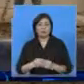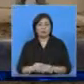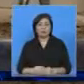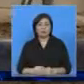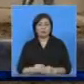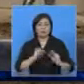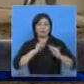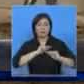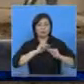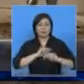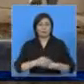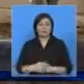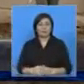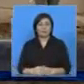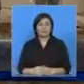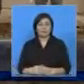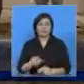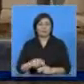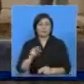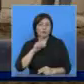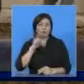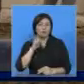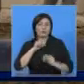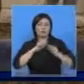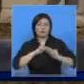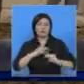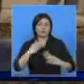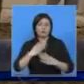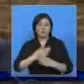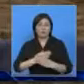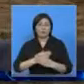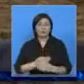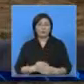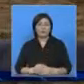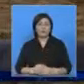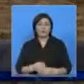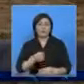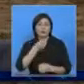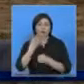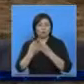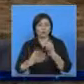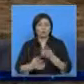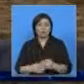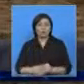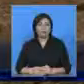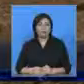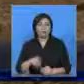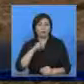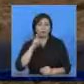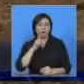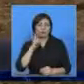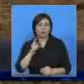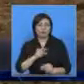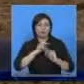және осы абаттандыруда көмектесіп осы гүлдендіру көгалдандыру